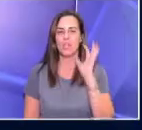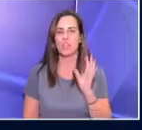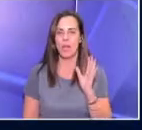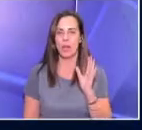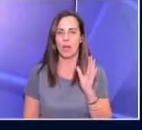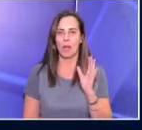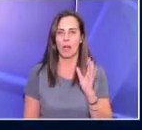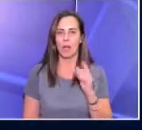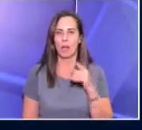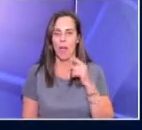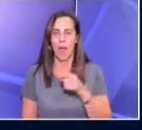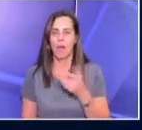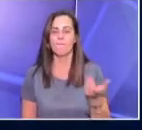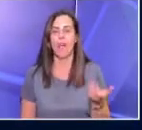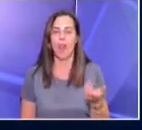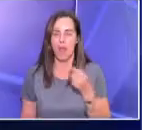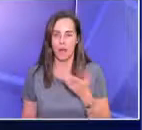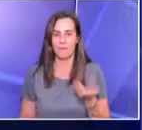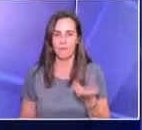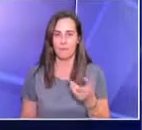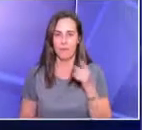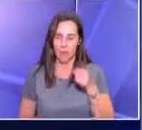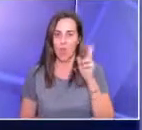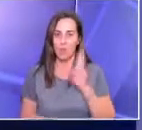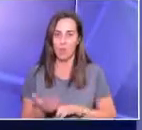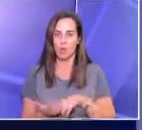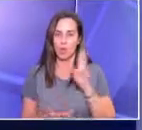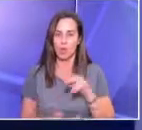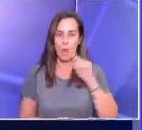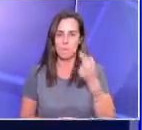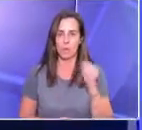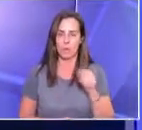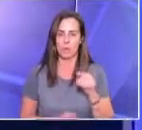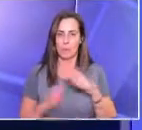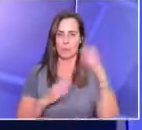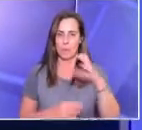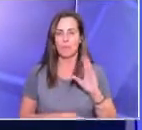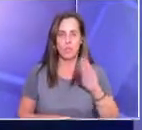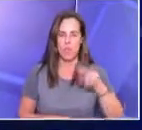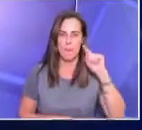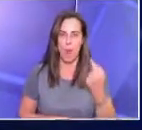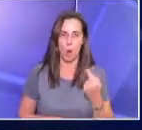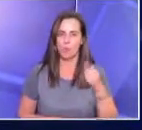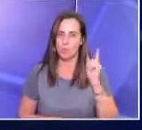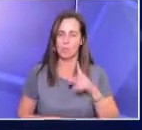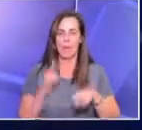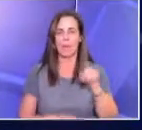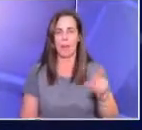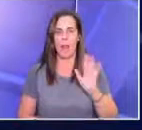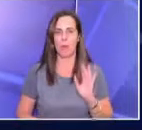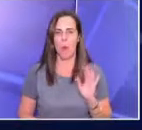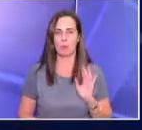צנוע. אבל צודק, זה לא שאני... רגע, אתה צודק שיש מיעוט כזה בבית שמש שצריך לטפל